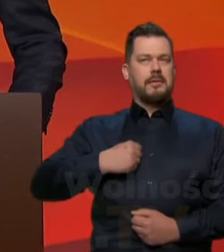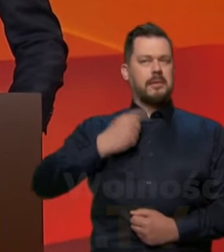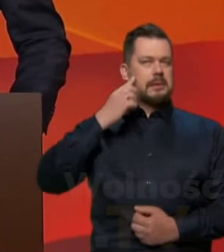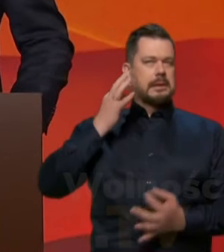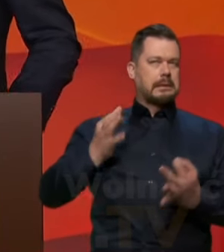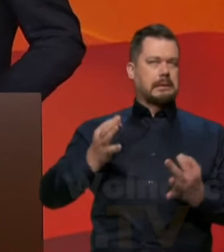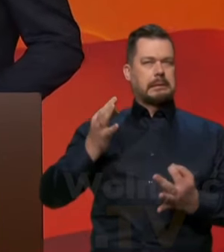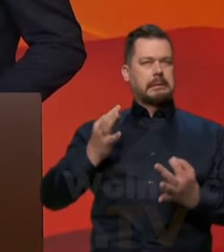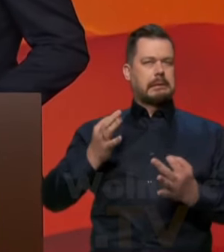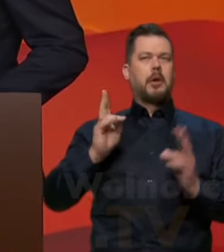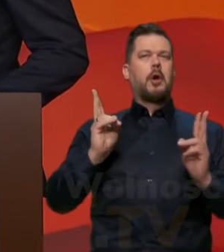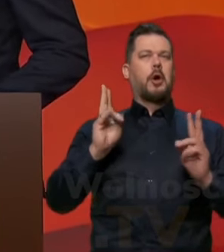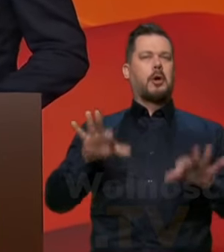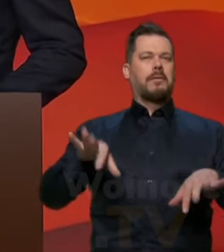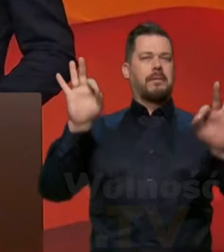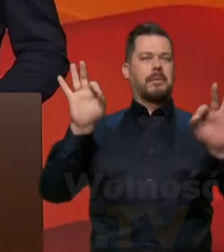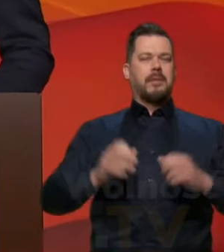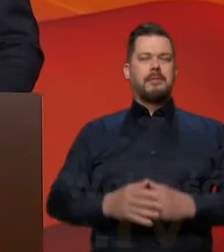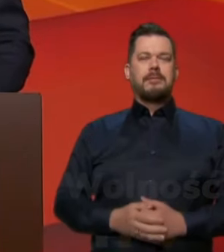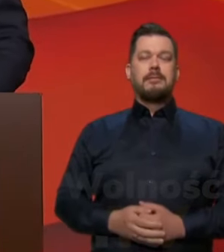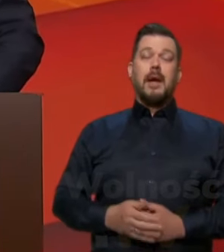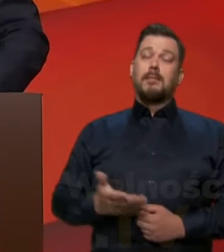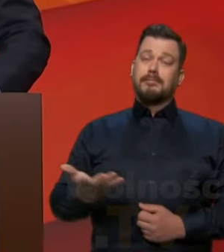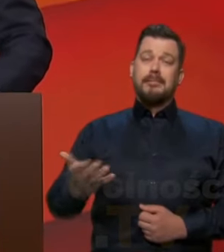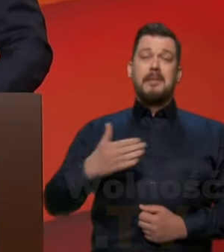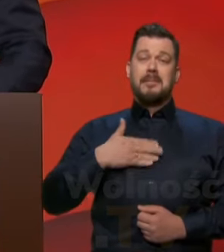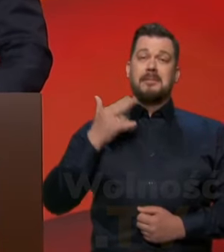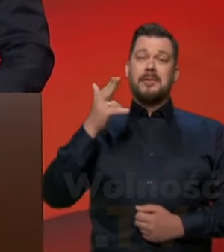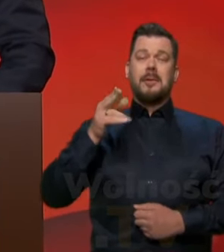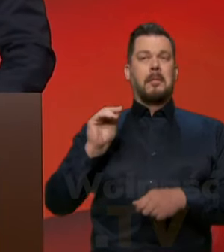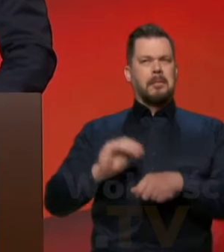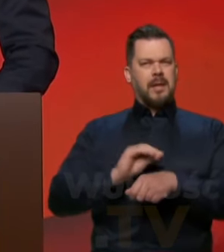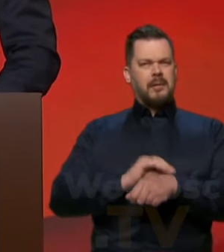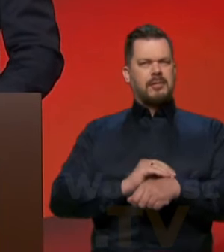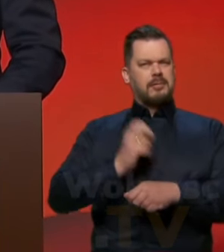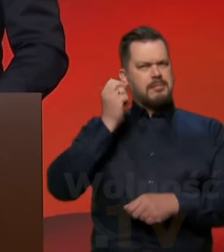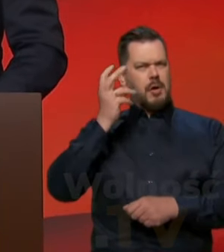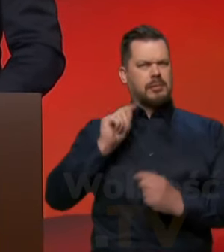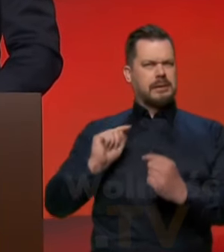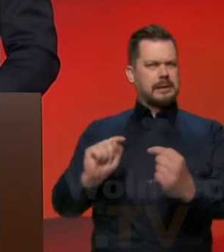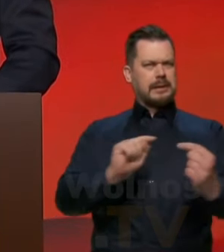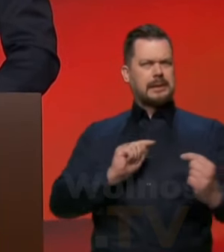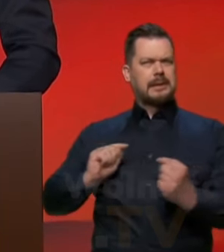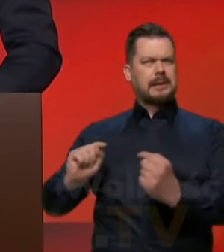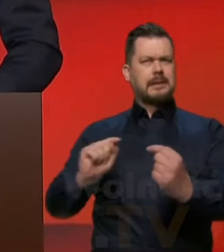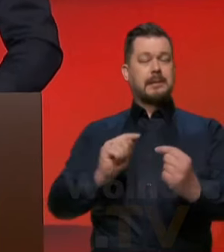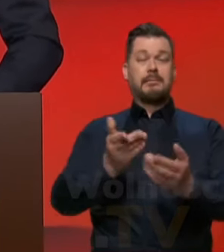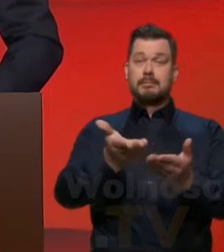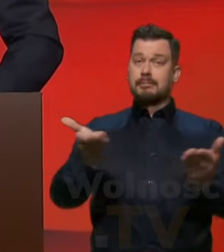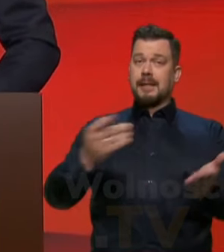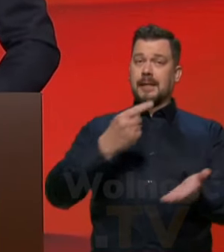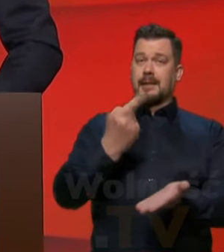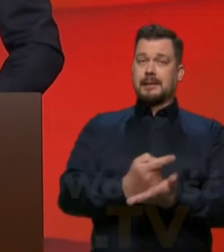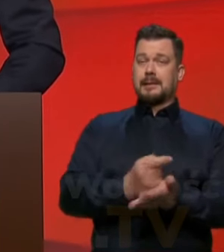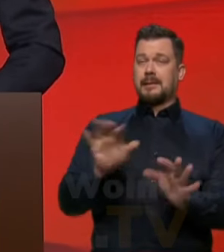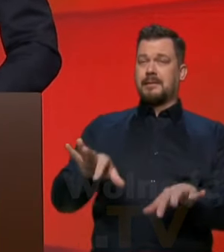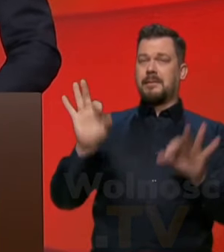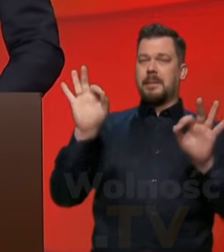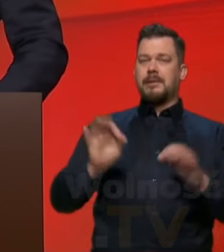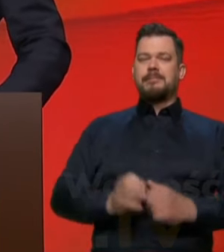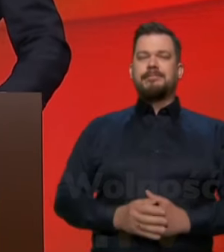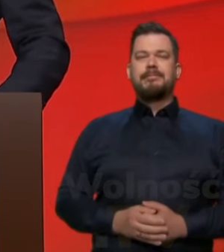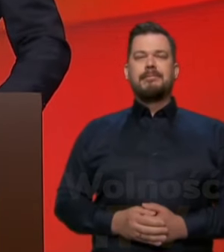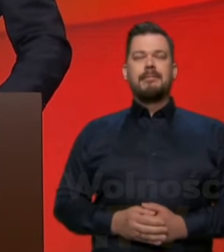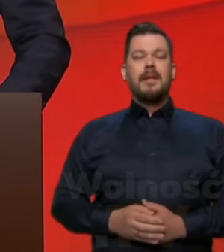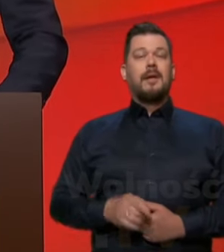jeszcze, na kogo zagłosuje. Dlatego mamy nadzieję na merytoryczną debatę, która pozwoli państwu podjąć właściwą decyzję.